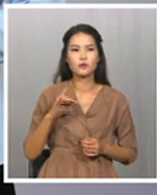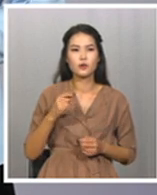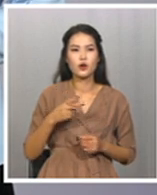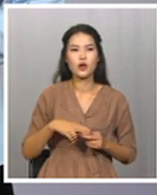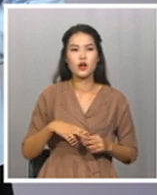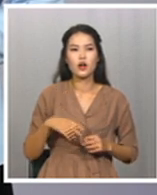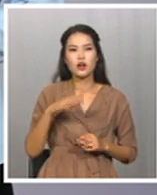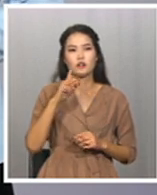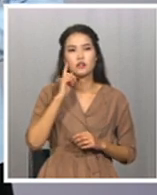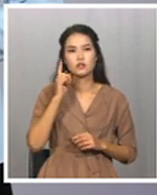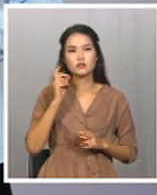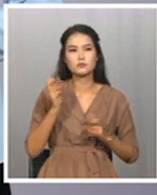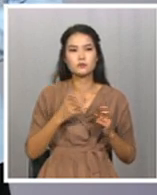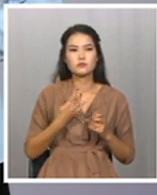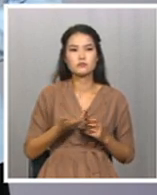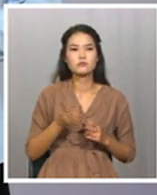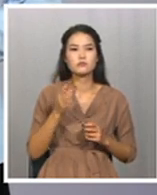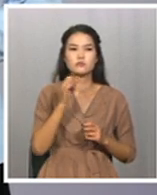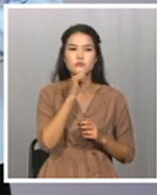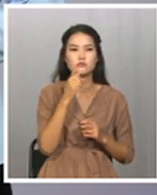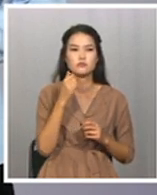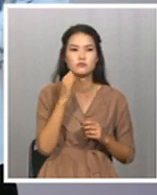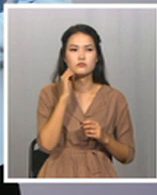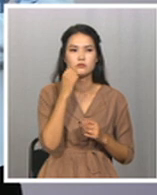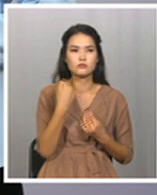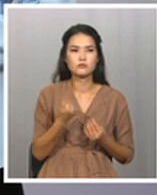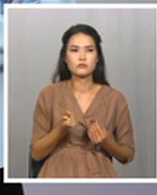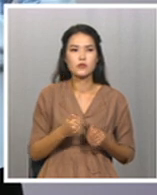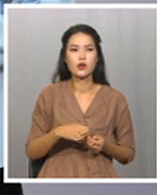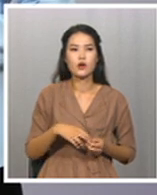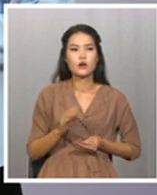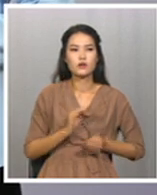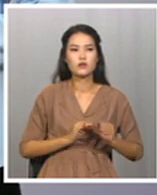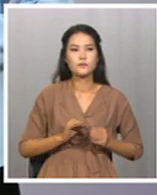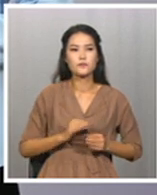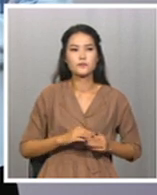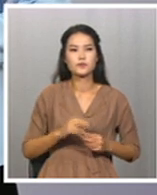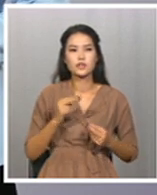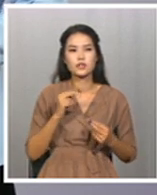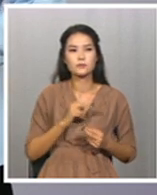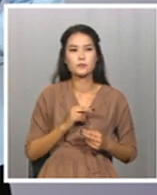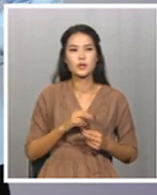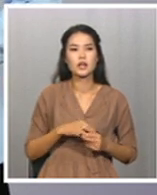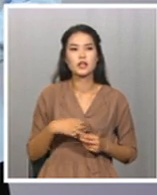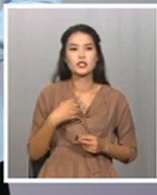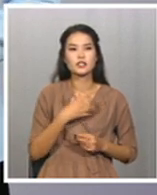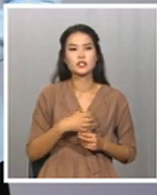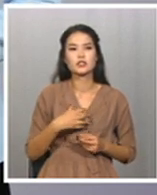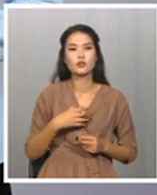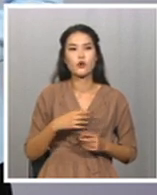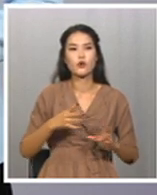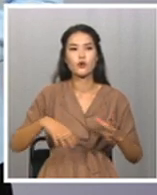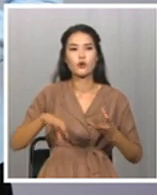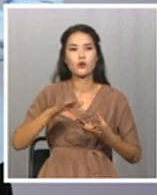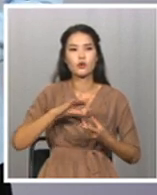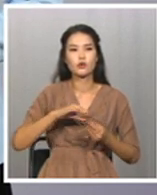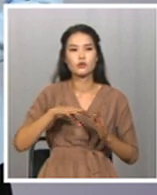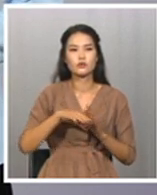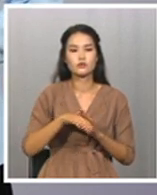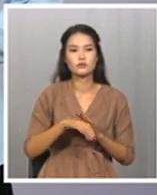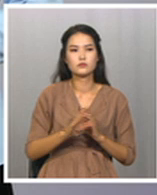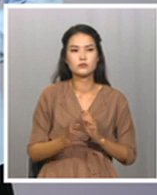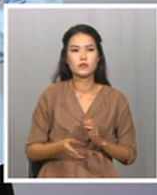жас өспірімдер мен ересектерге арналған. Құрылымы – кіріспе негізгі қорытынды бөлімнен